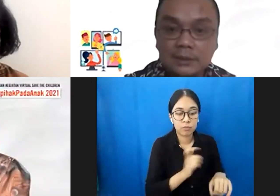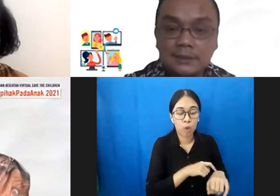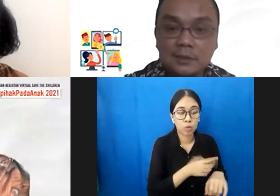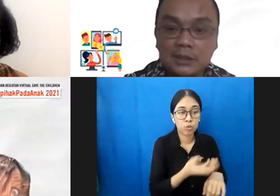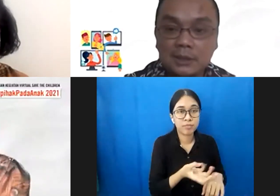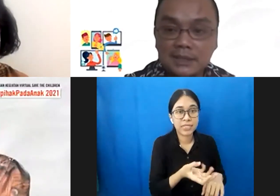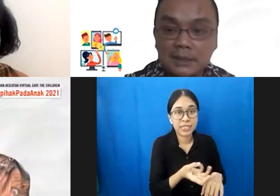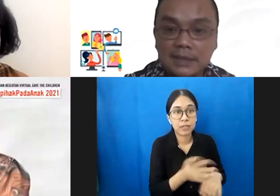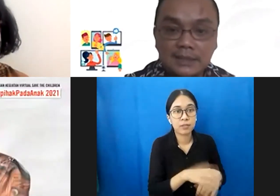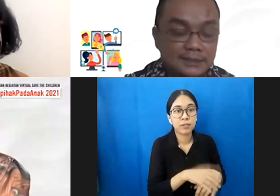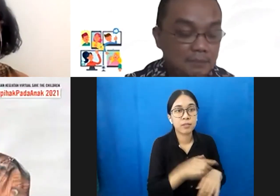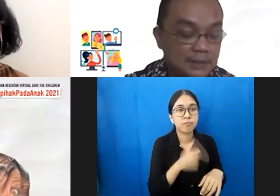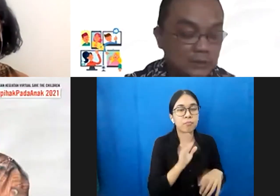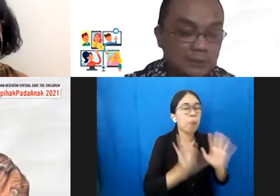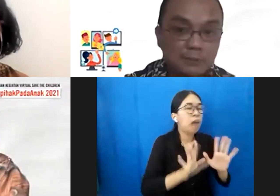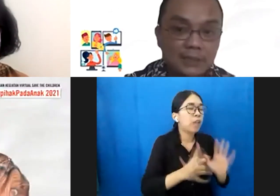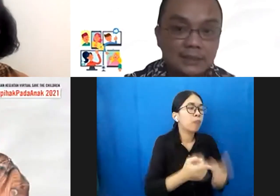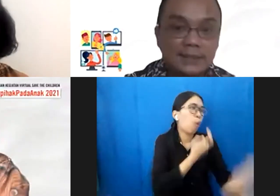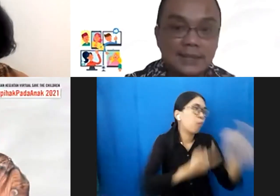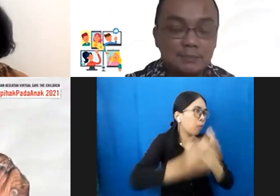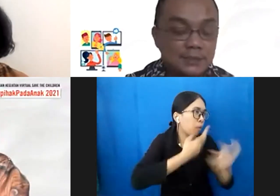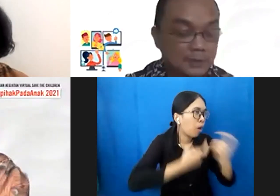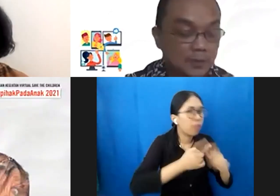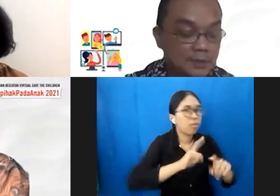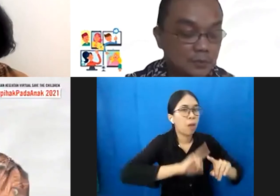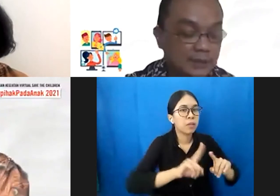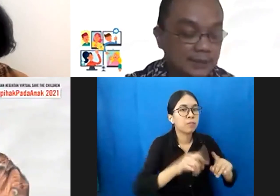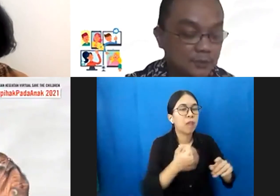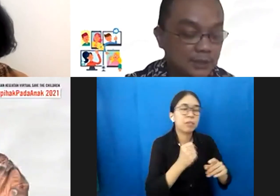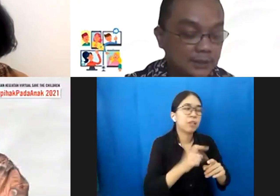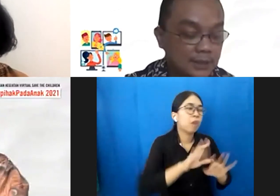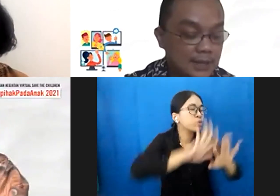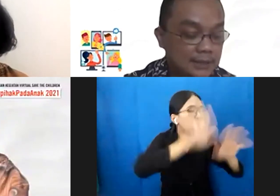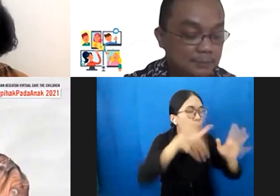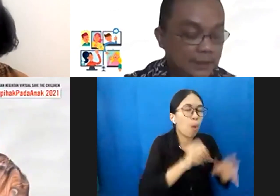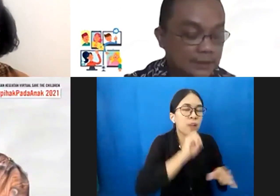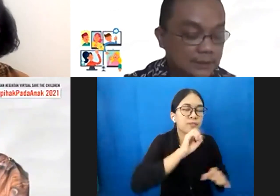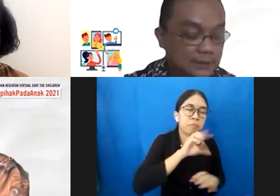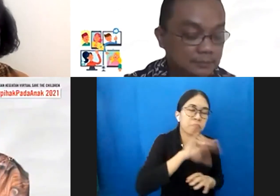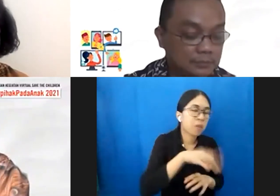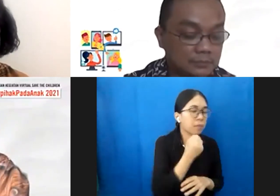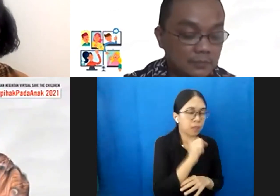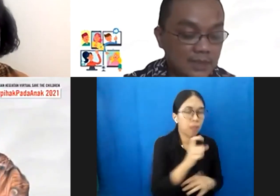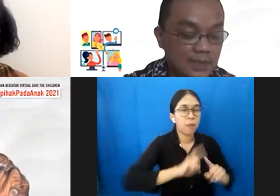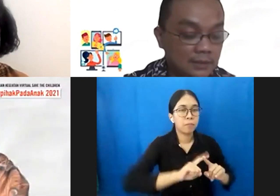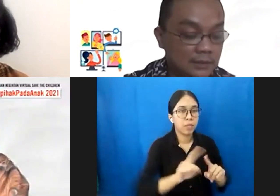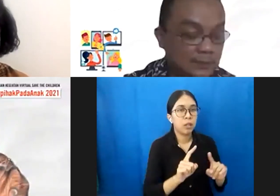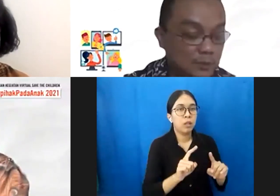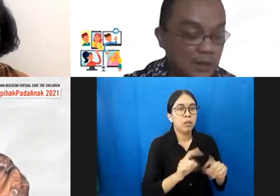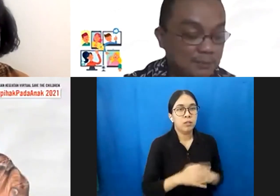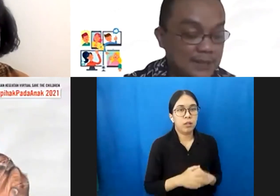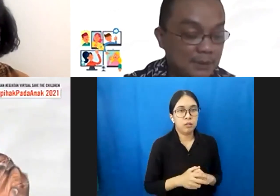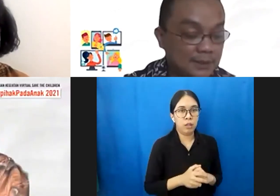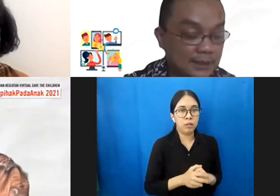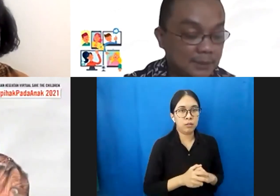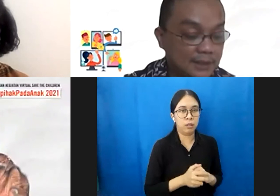Mungkin saya tahu ada banyak pertanyaan yang masuk, tapi mungkin kita tidak akan bisa menjawab semuanya. Mungkin lebih ke